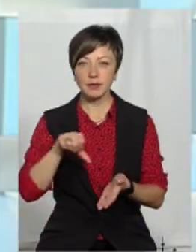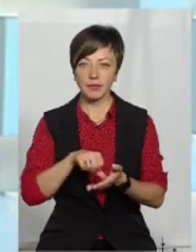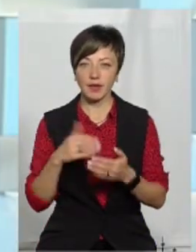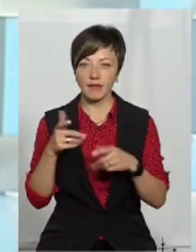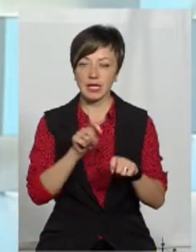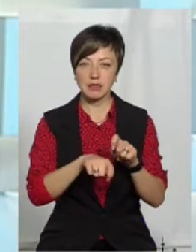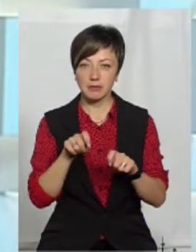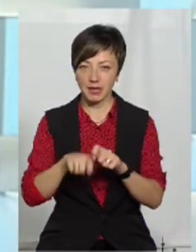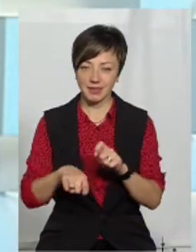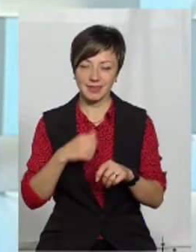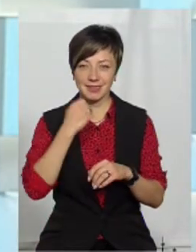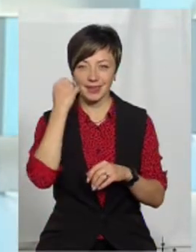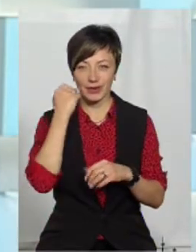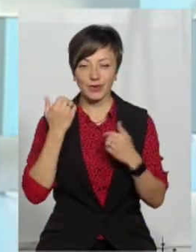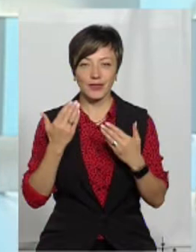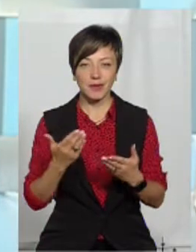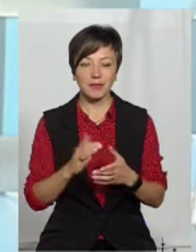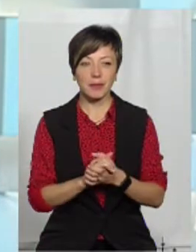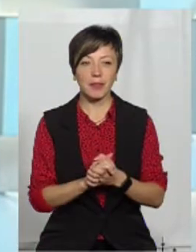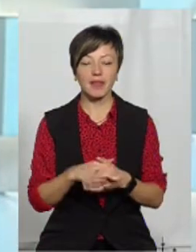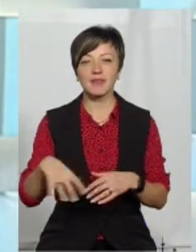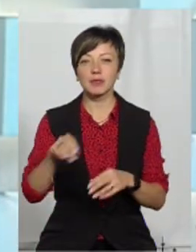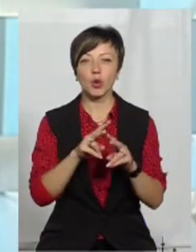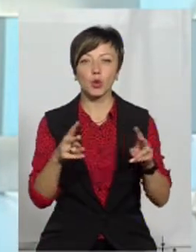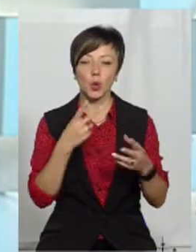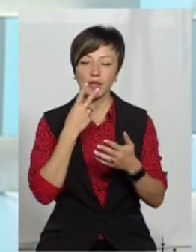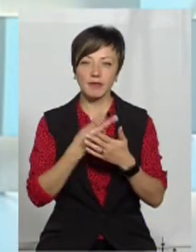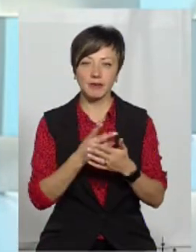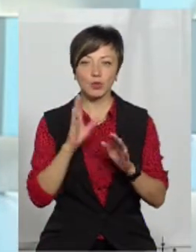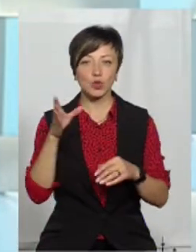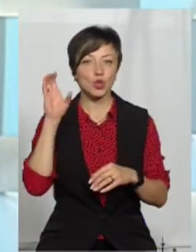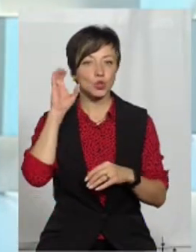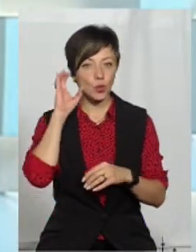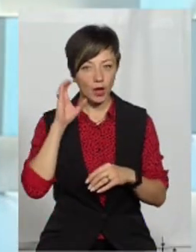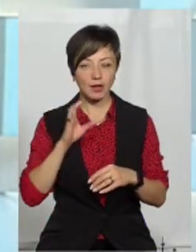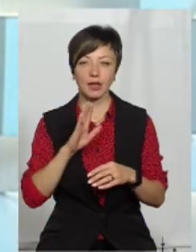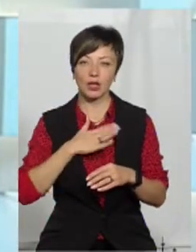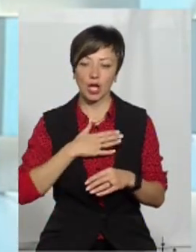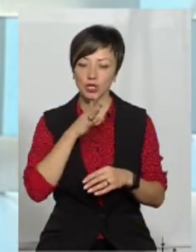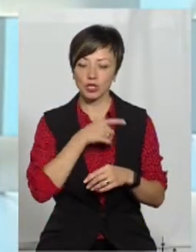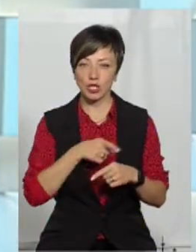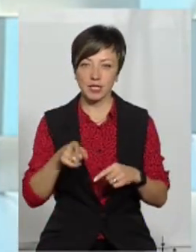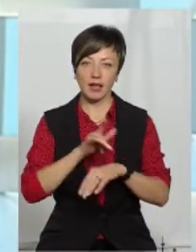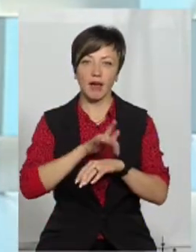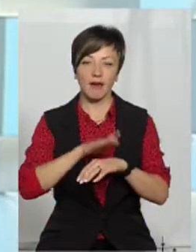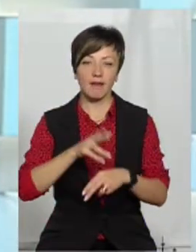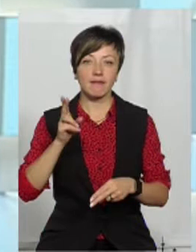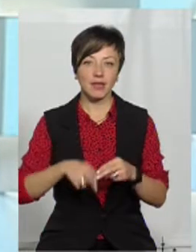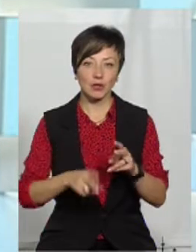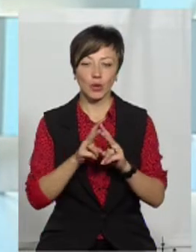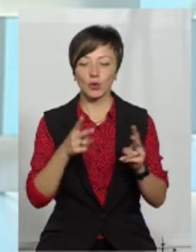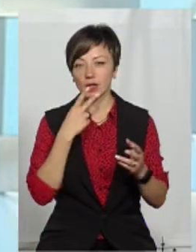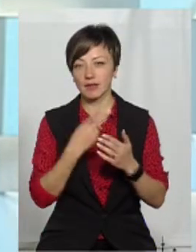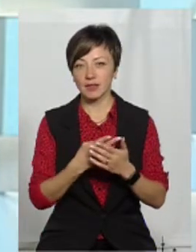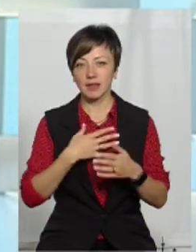участь. Вам дякую теж, шановні експерти. Дякую всім, хто дивився і буде слухати. Наш час вичерпано для тих, хто